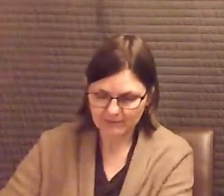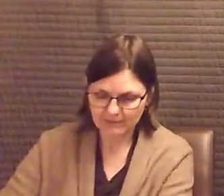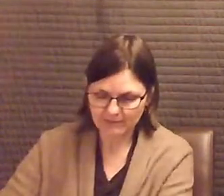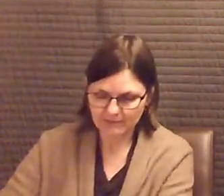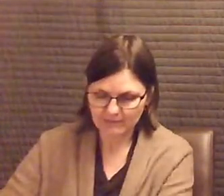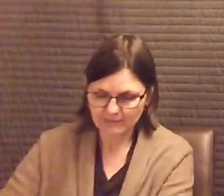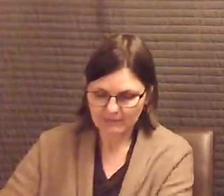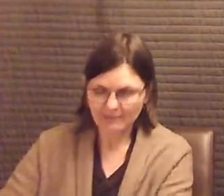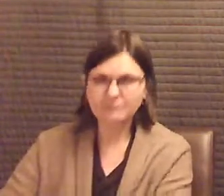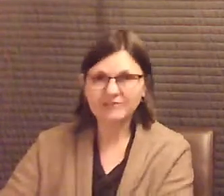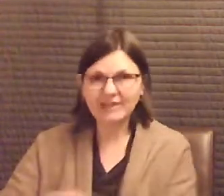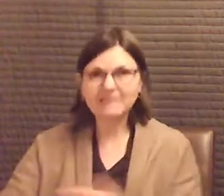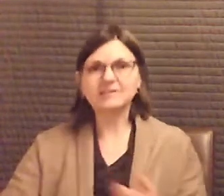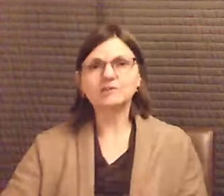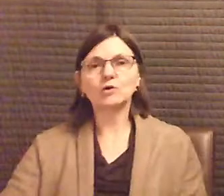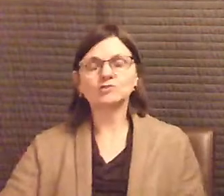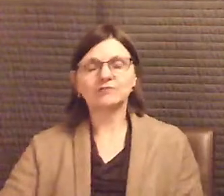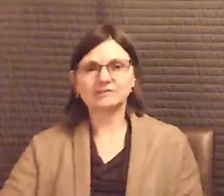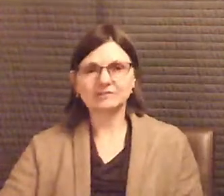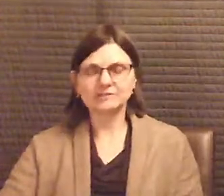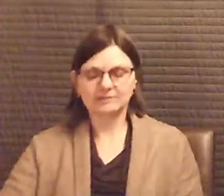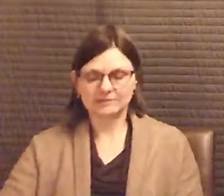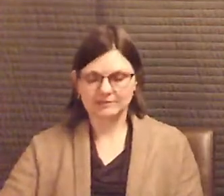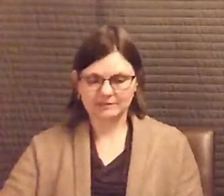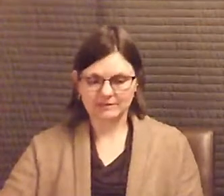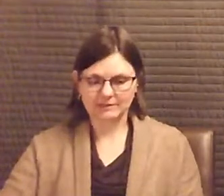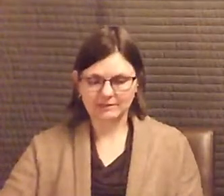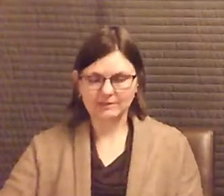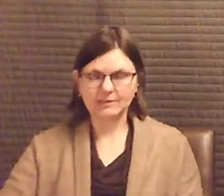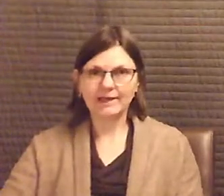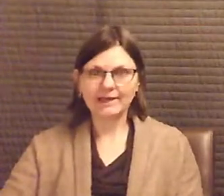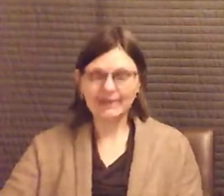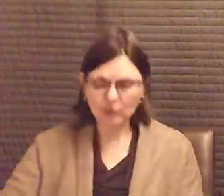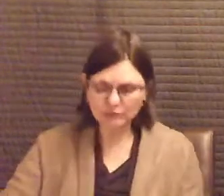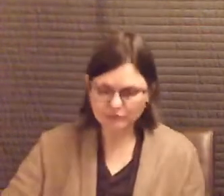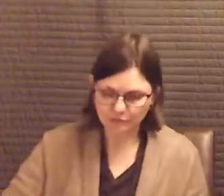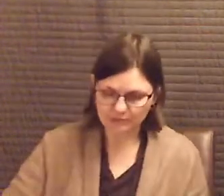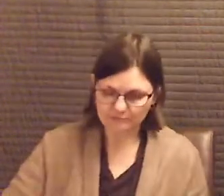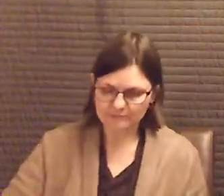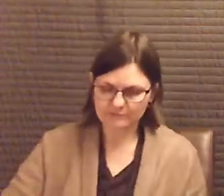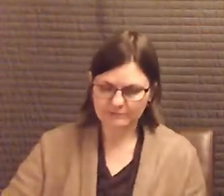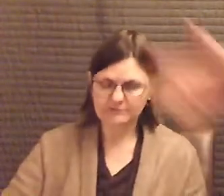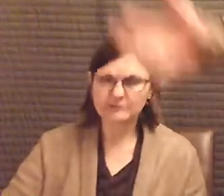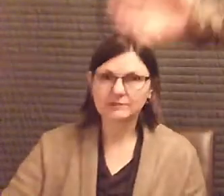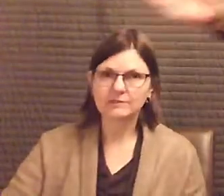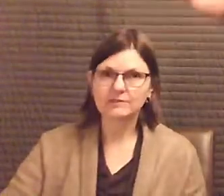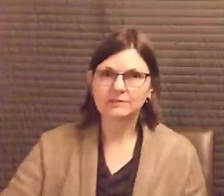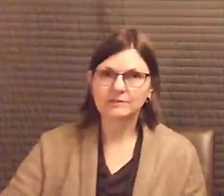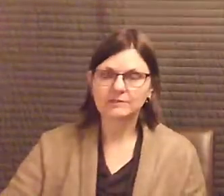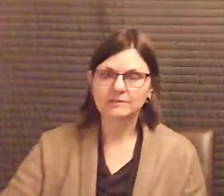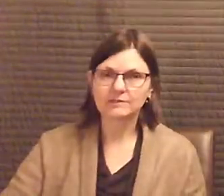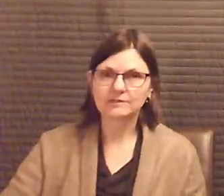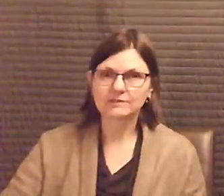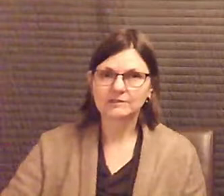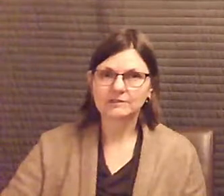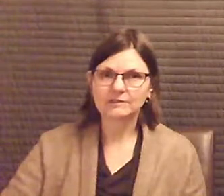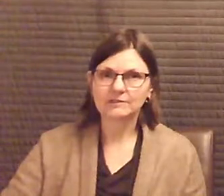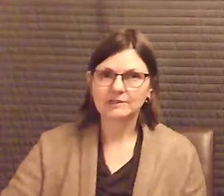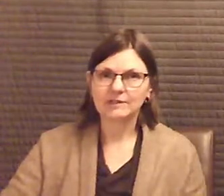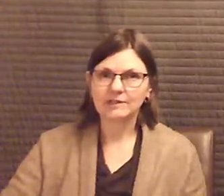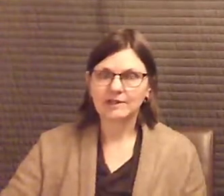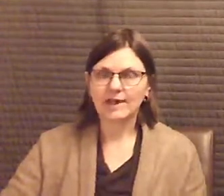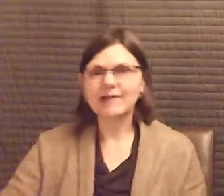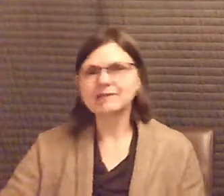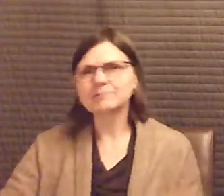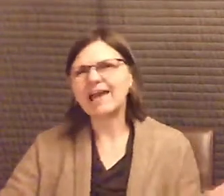adviseur vreesde joseph af en winter sigar en geen god zoeken ik hoop de home nation de